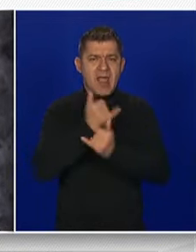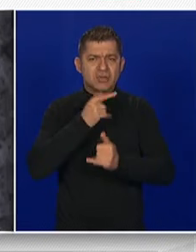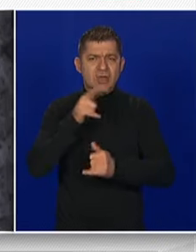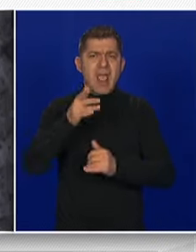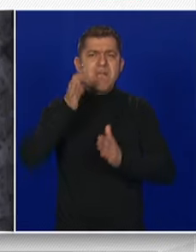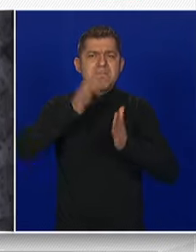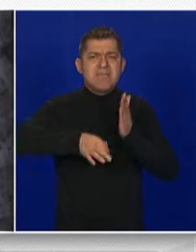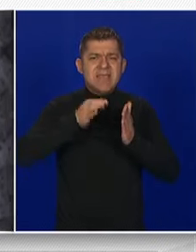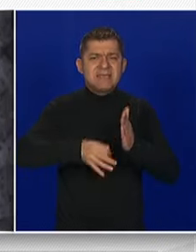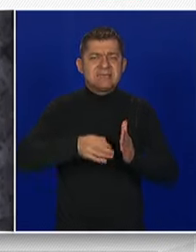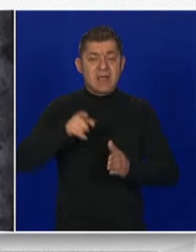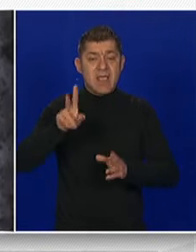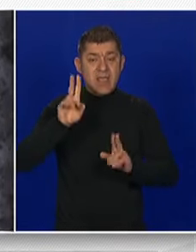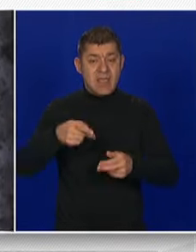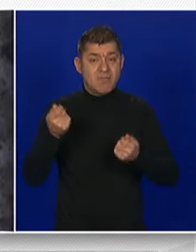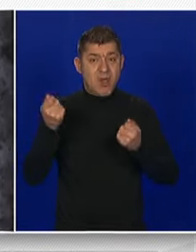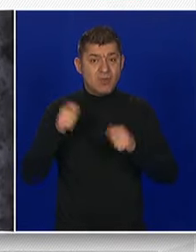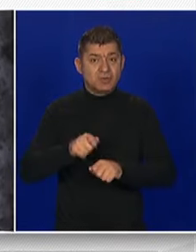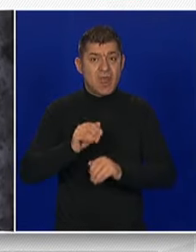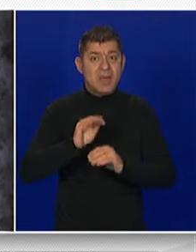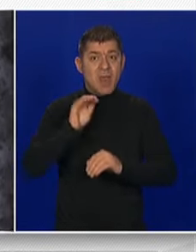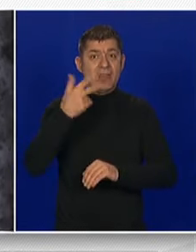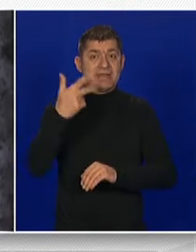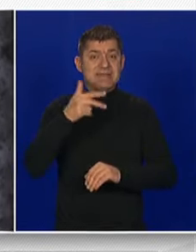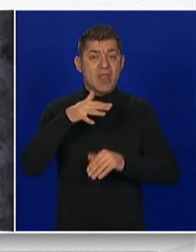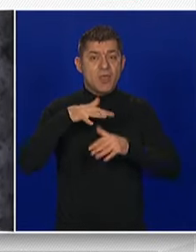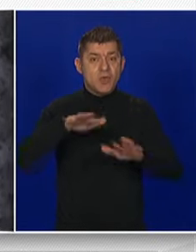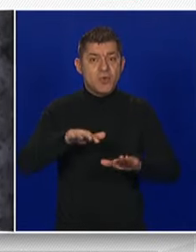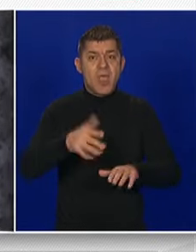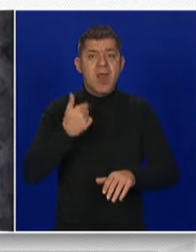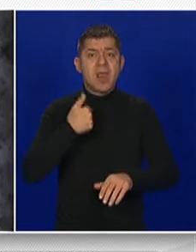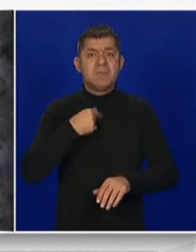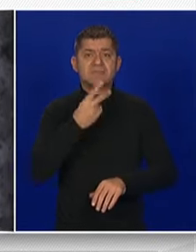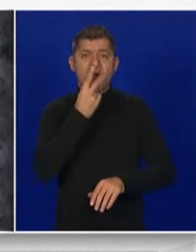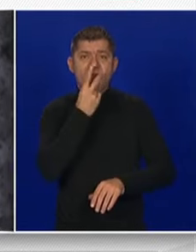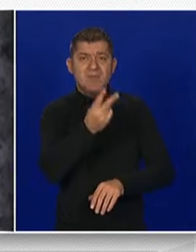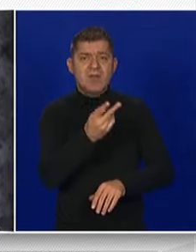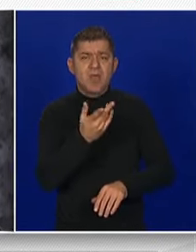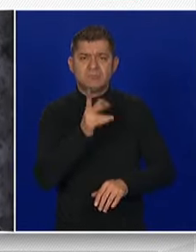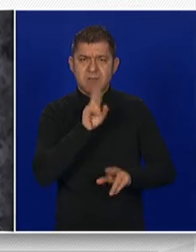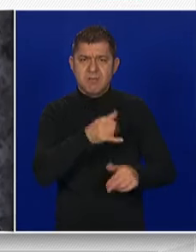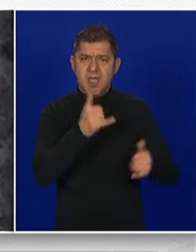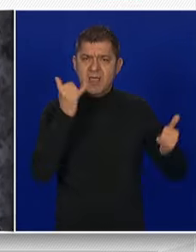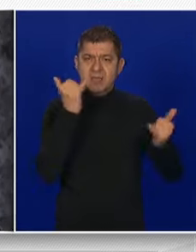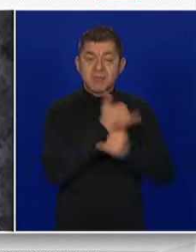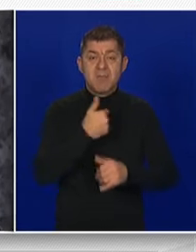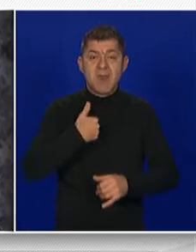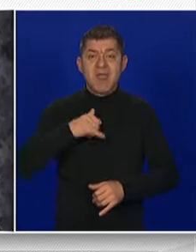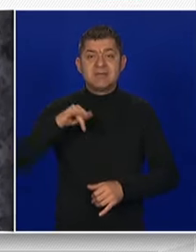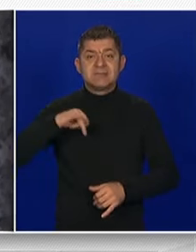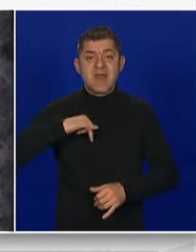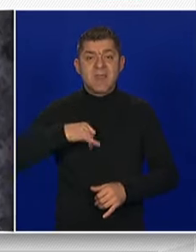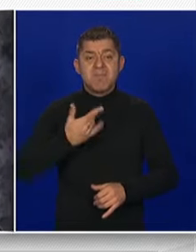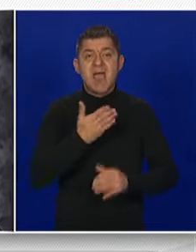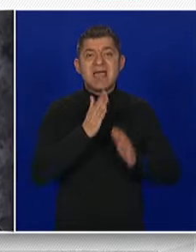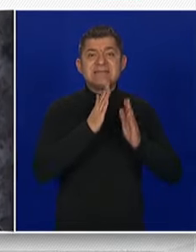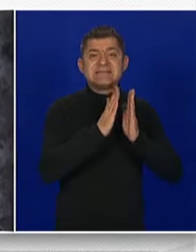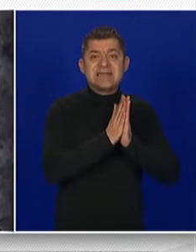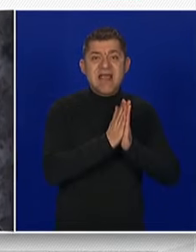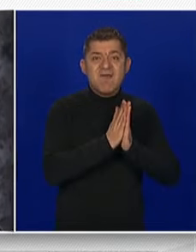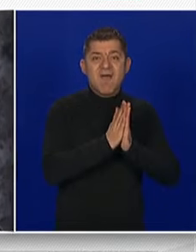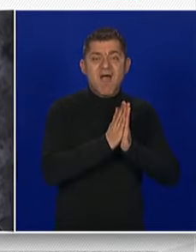odluku koja zabranjuje okupljanje veća od 30 ljudi, ali smo također vidjeli brojna kršenja, e sad me zanima, mislim, to su stvari na kojima